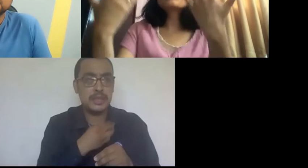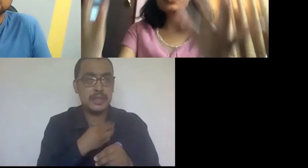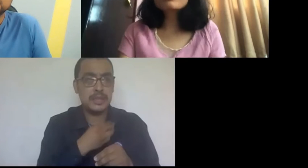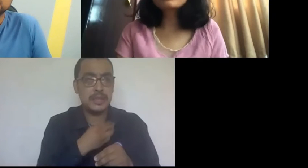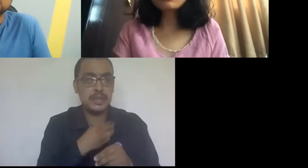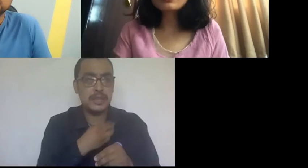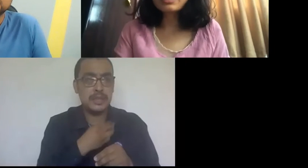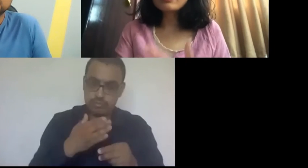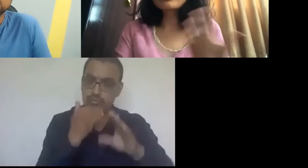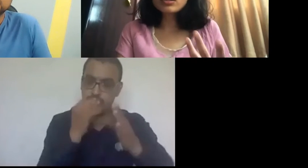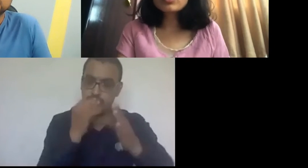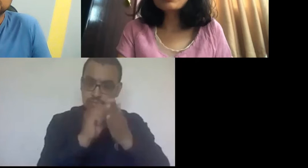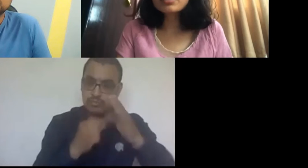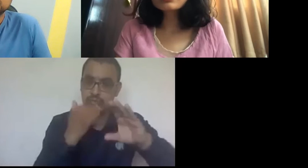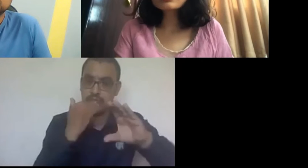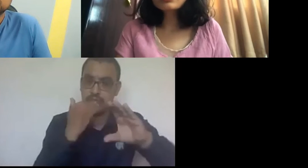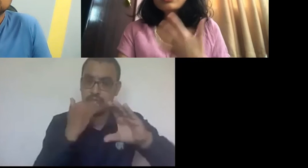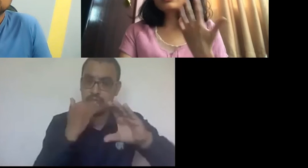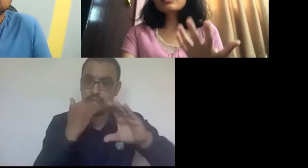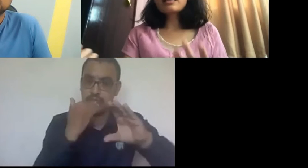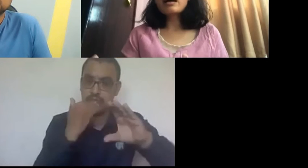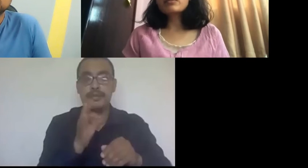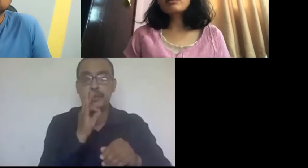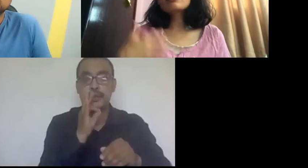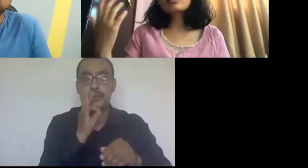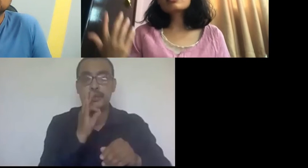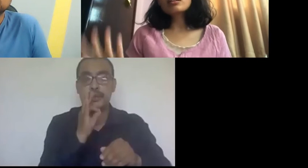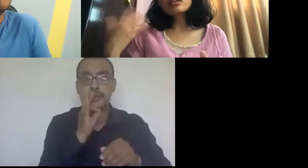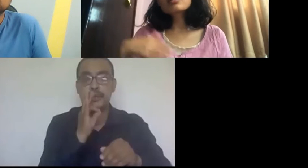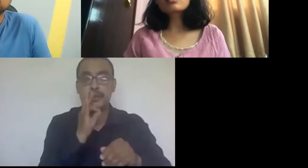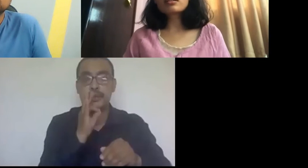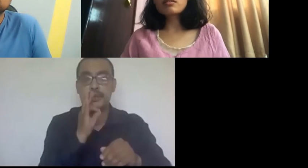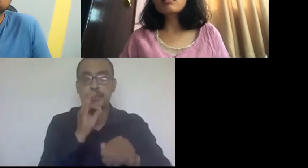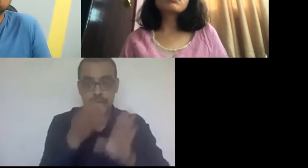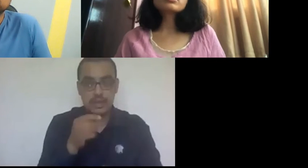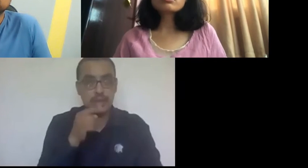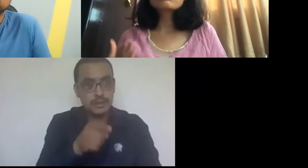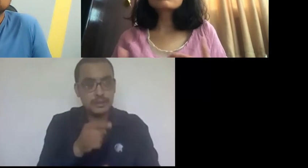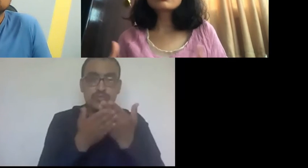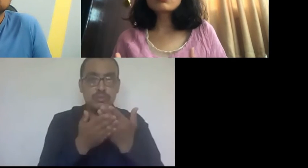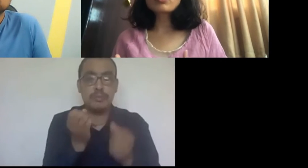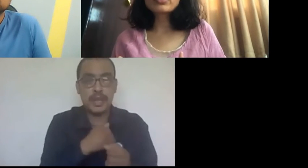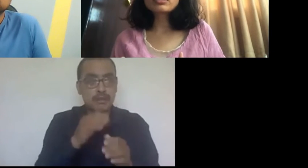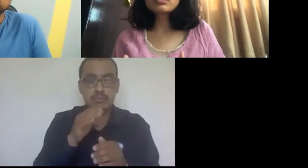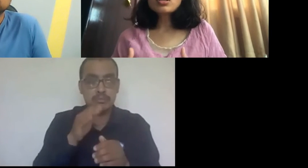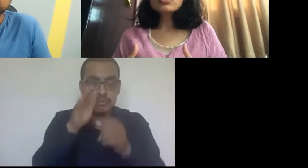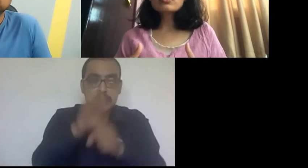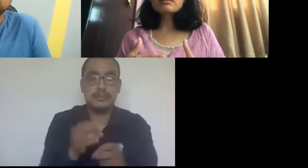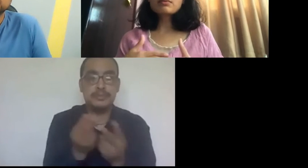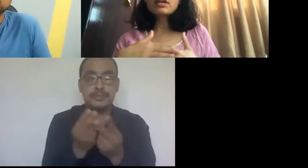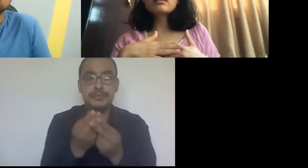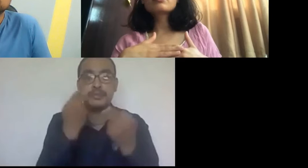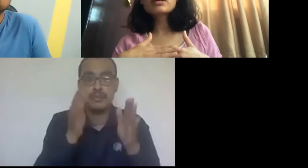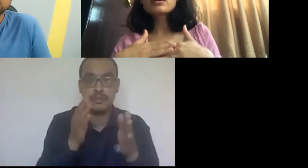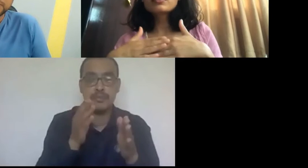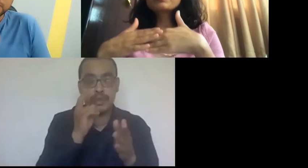गरेर पोस्ट गरेको होला होइन, जे पनि हुनसक्छ नि, त्यसलाई हामीले इन्करेज होइन कि डिस्करेज गर्न पनि गरेको भयो नि त. सो यसमा